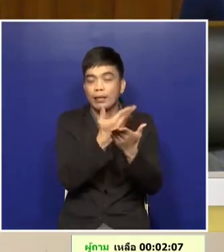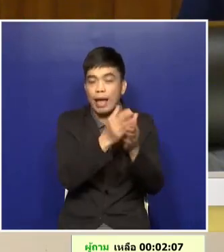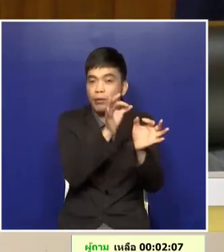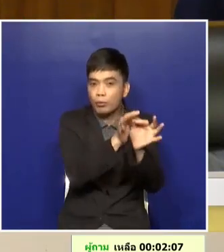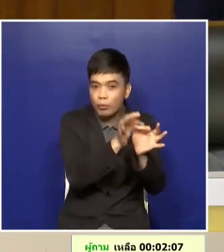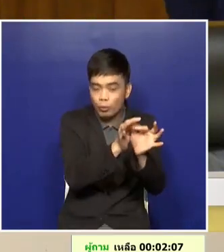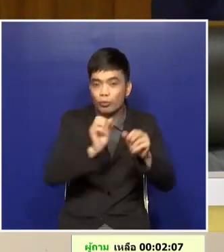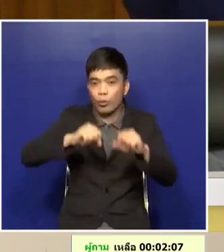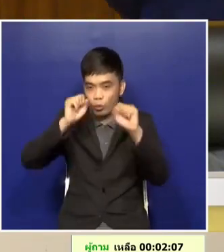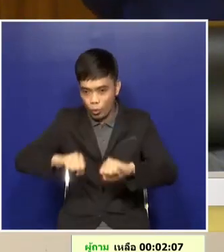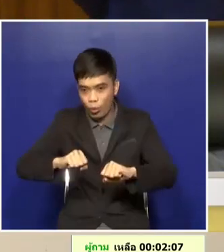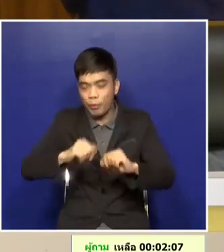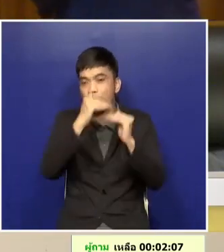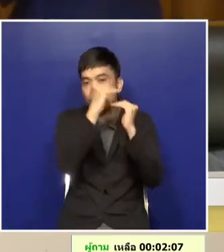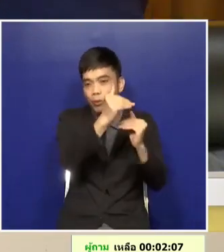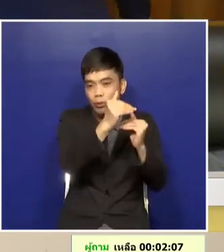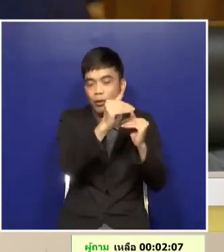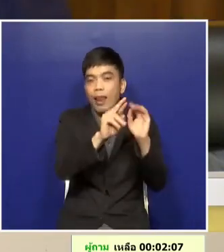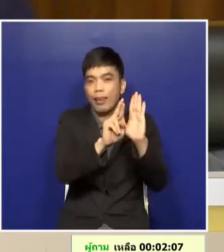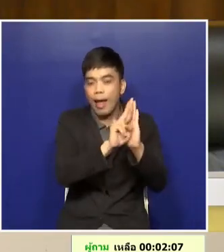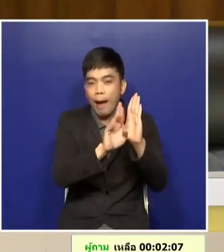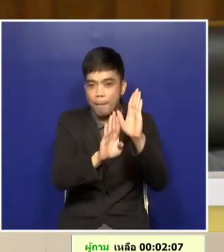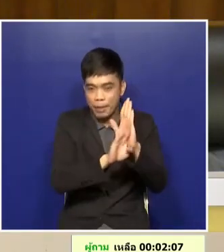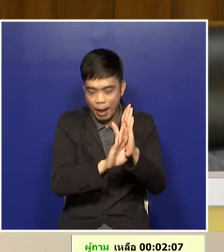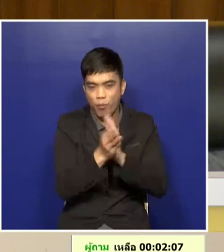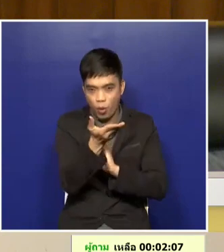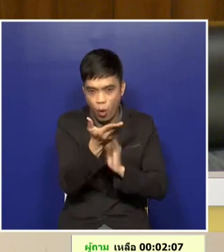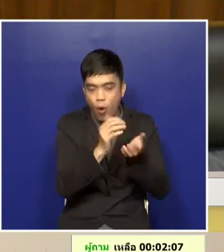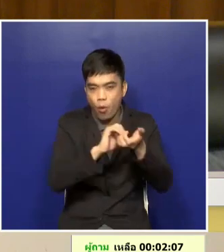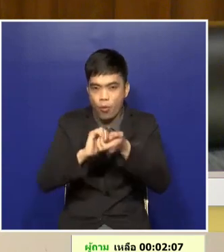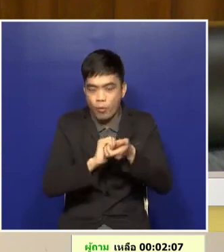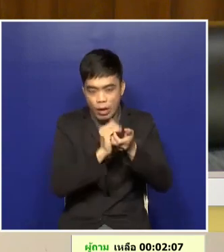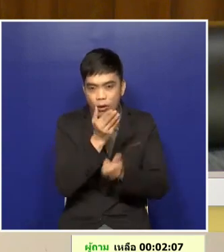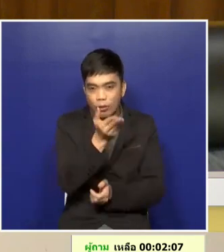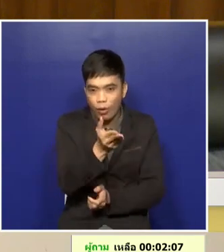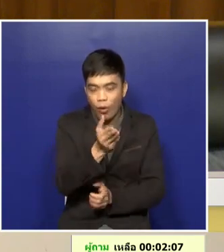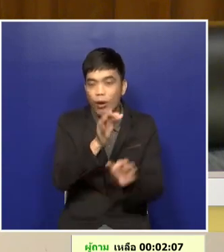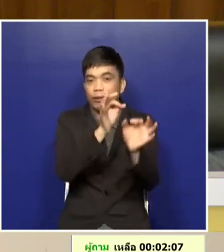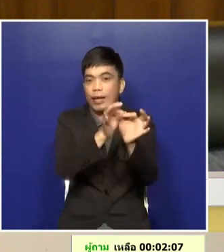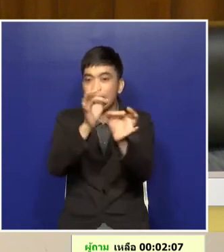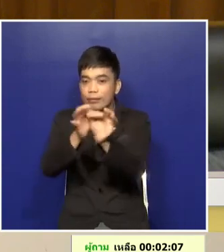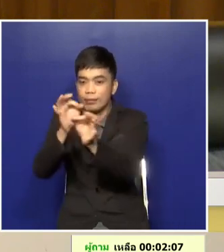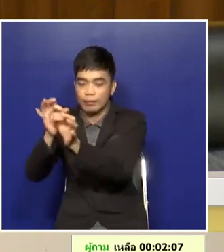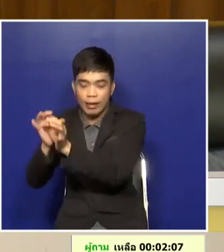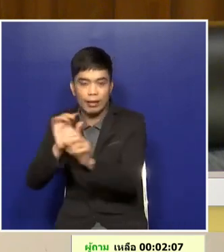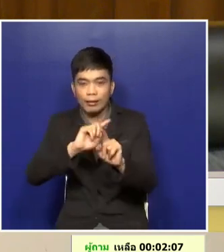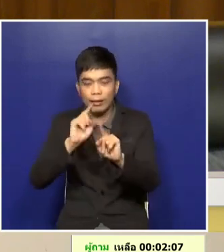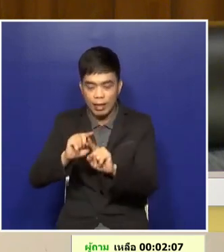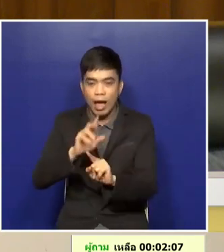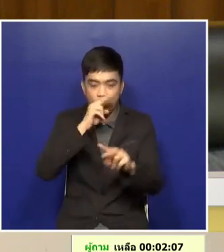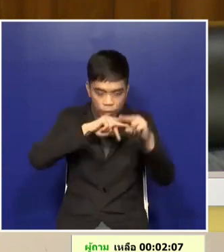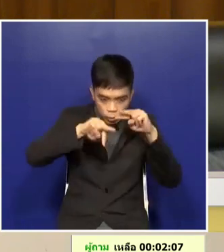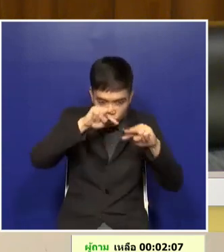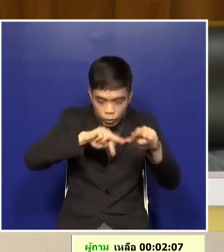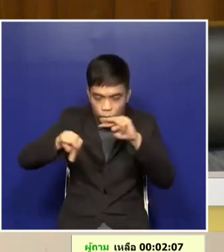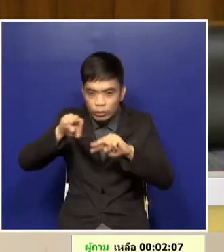งของการให้ขอความร่วมมือนะครับในเรื่องของธนาคารต่างๆนะครับในการตรวจเช็คข้อมูล